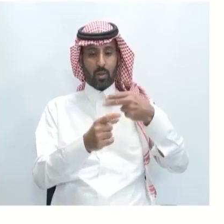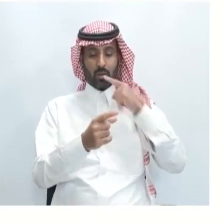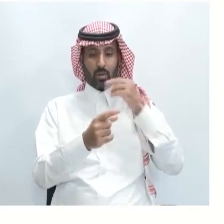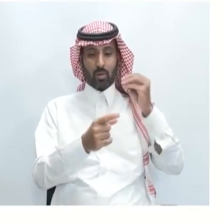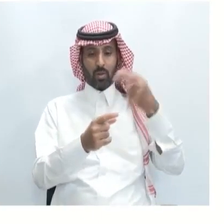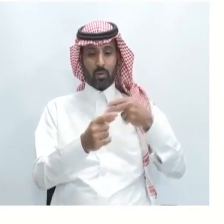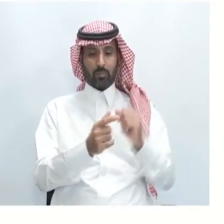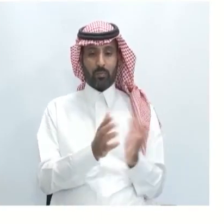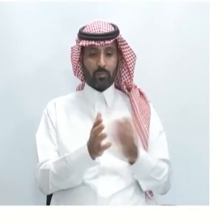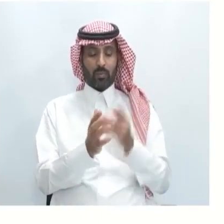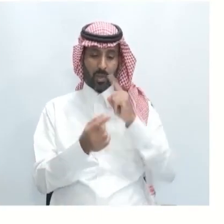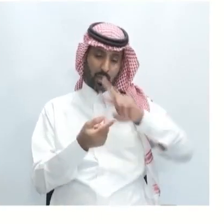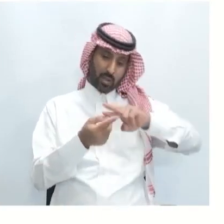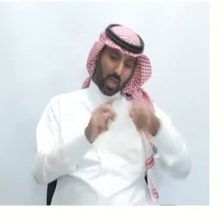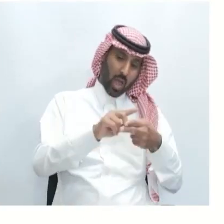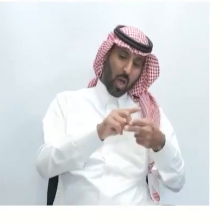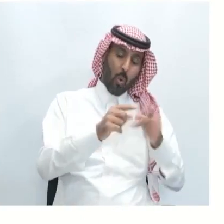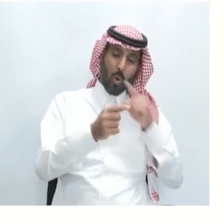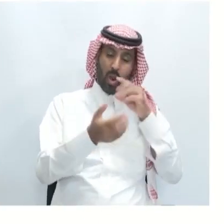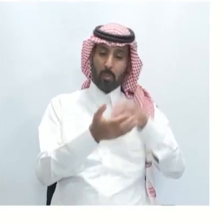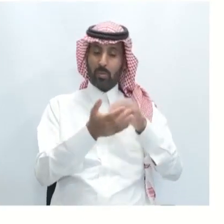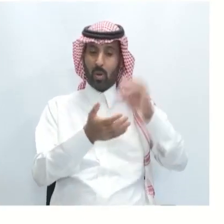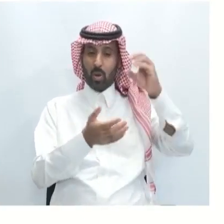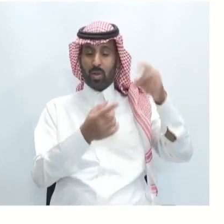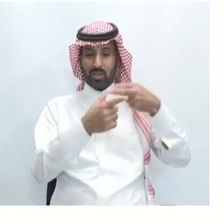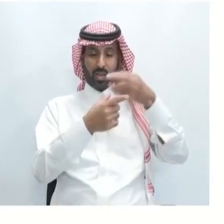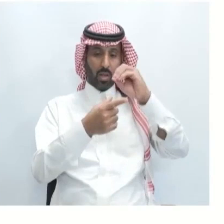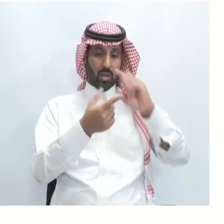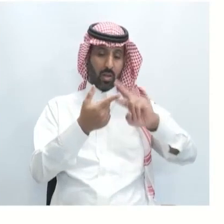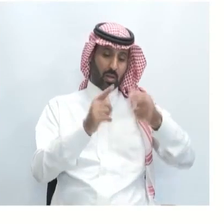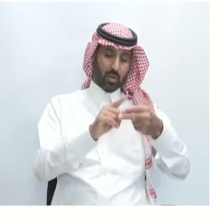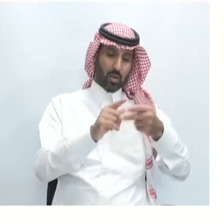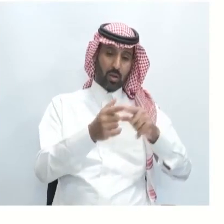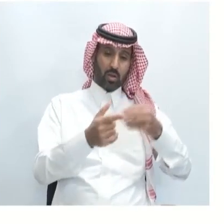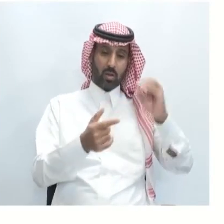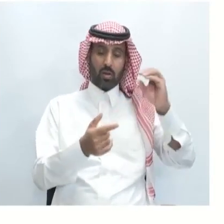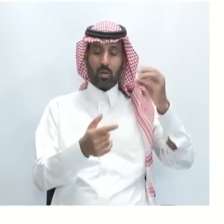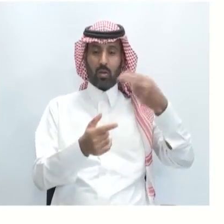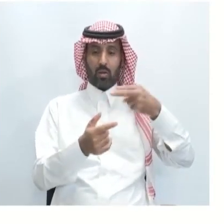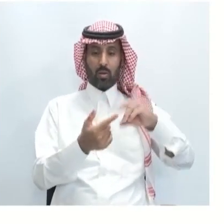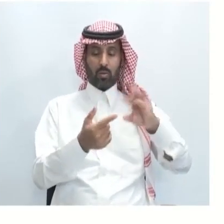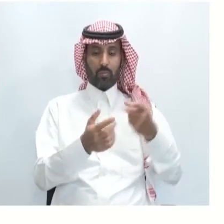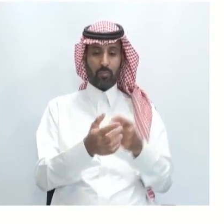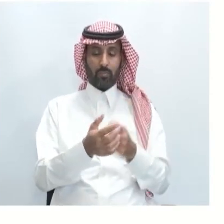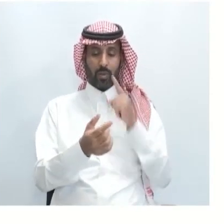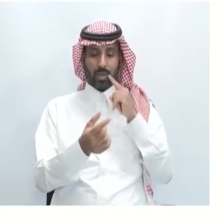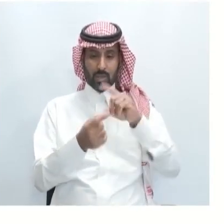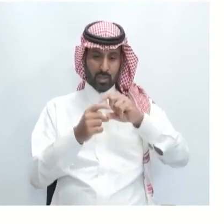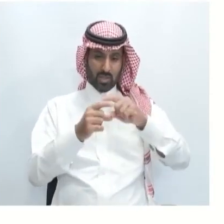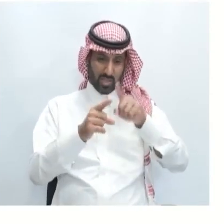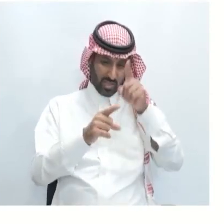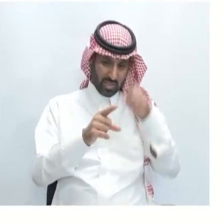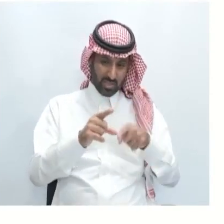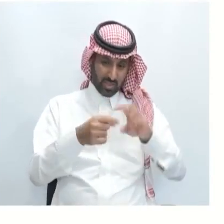الهيدروكسيل اذا تحولت مجموعه الكرب الى مجموعات هيدروكسيل اذا في السلسله